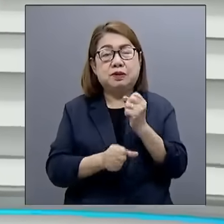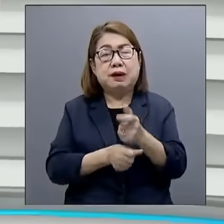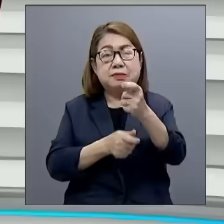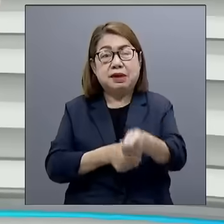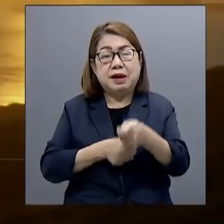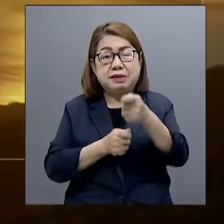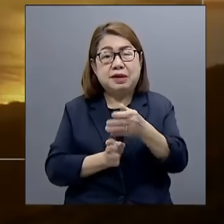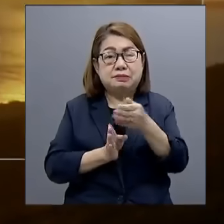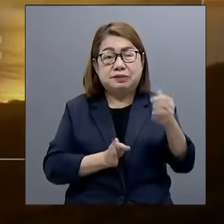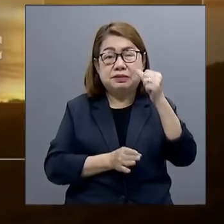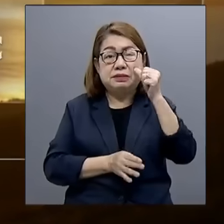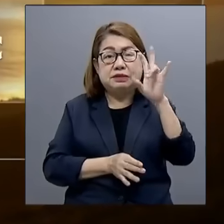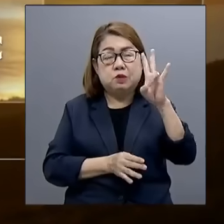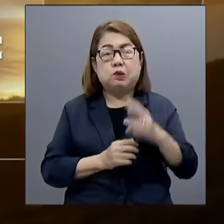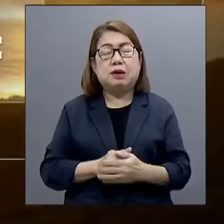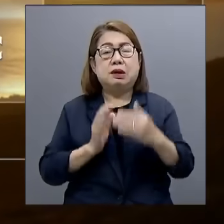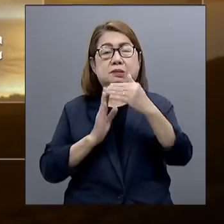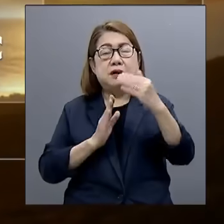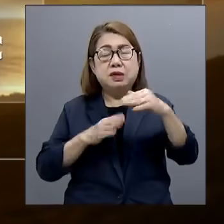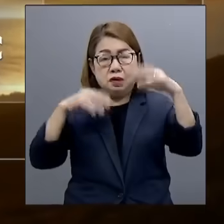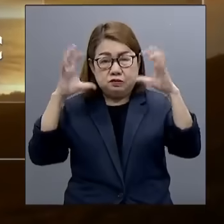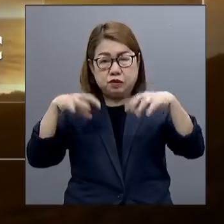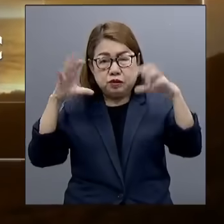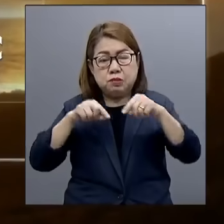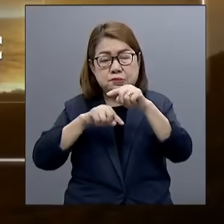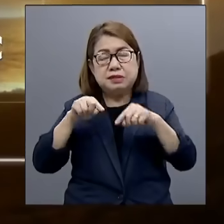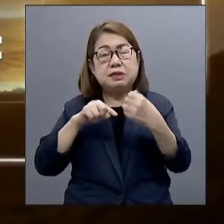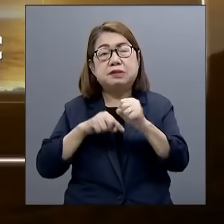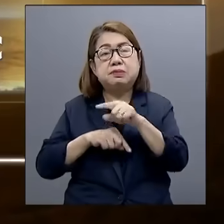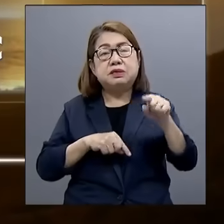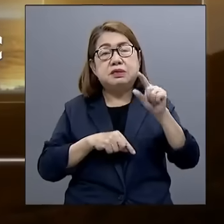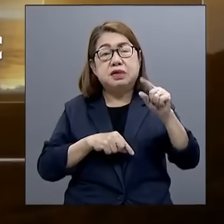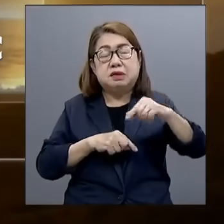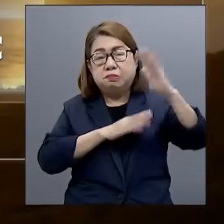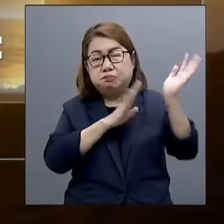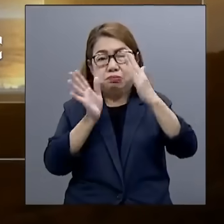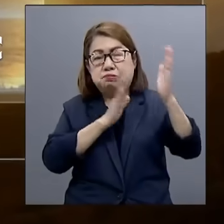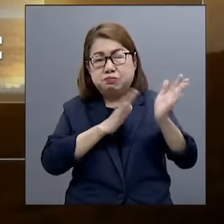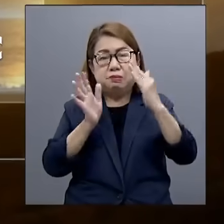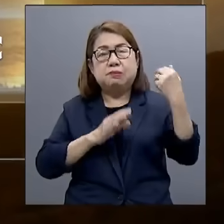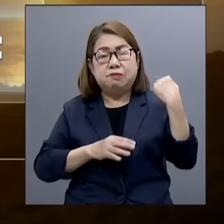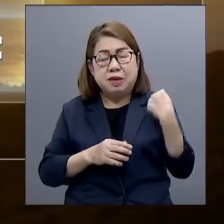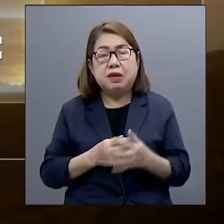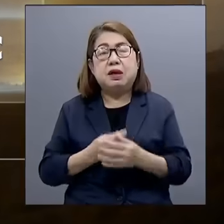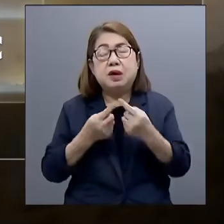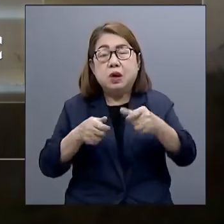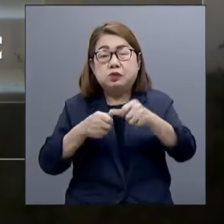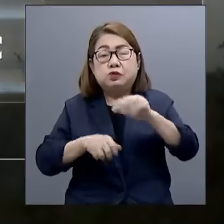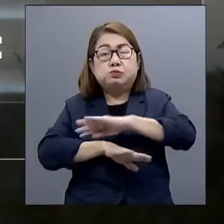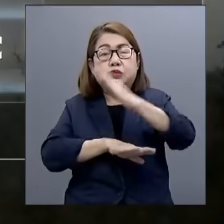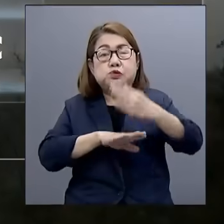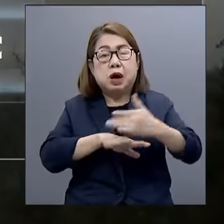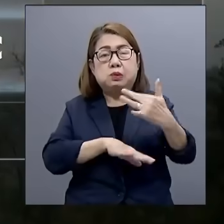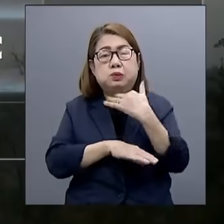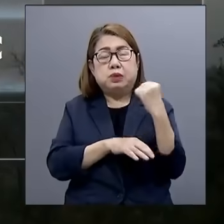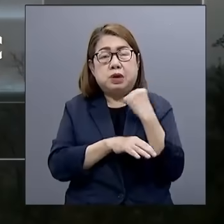านี้กันต่อค่ะภาคเหนือมีฝนฟ้าคะนอง 10-20% ของพื้นที่กับมีลมกระโชกแรงบางแห่งสำหรับบริเวณยอดดอยอากาศหนาว